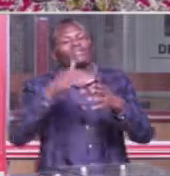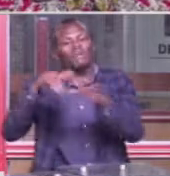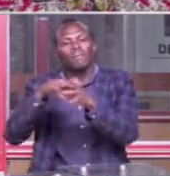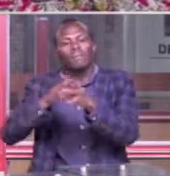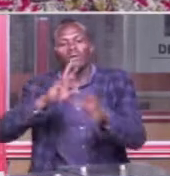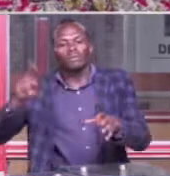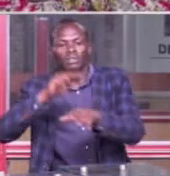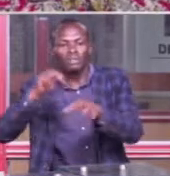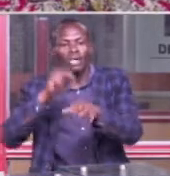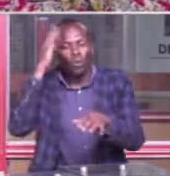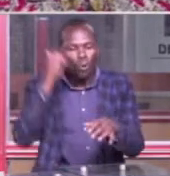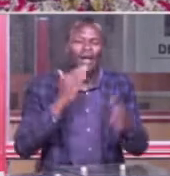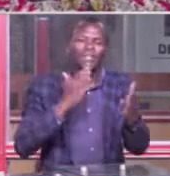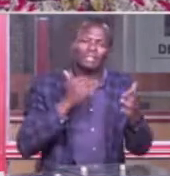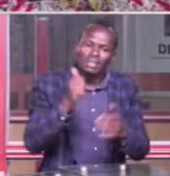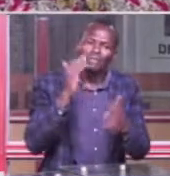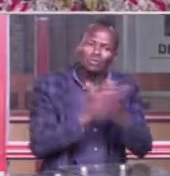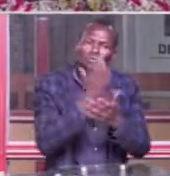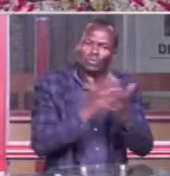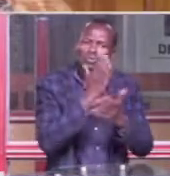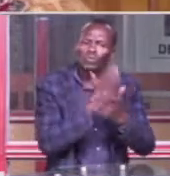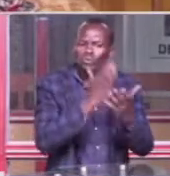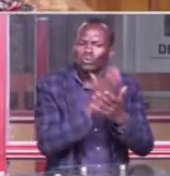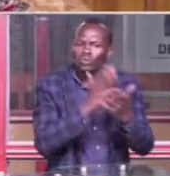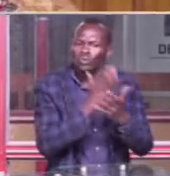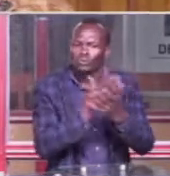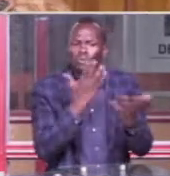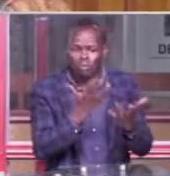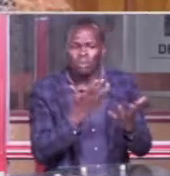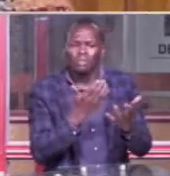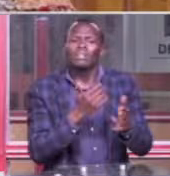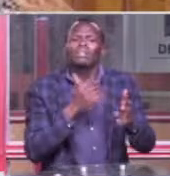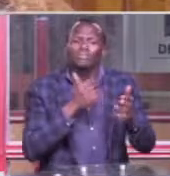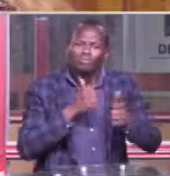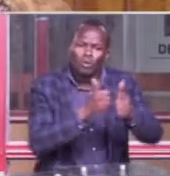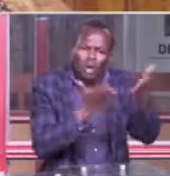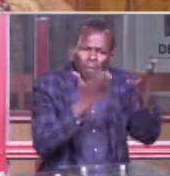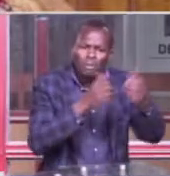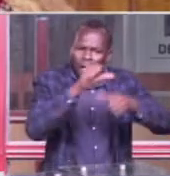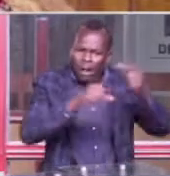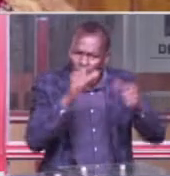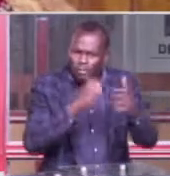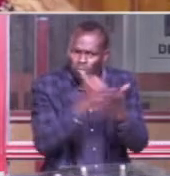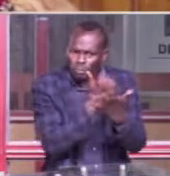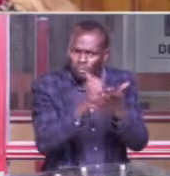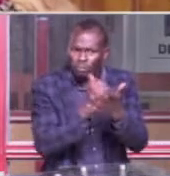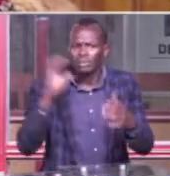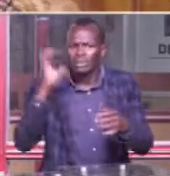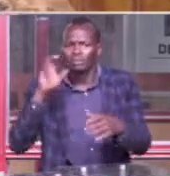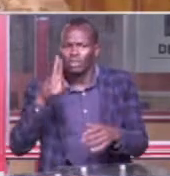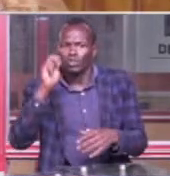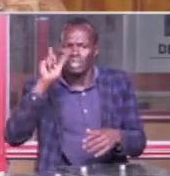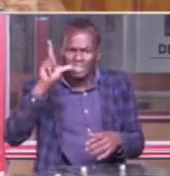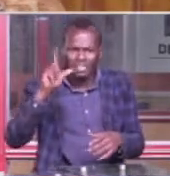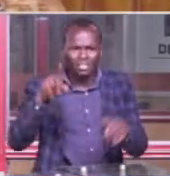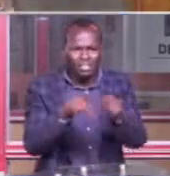UTL egendereddemu kumanya bintu bigasa ggwanga lino. Beewunya lwaki be bayise ba mafia obwanga babwolekeza abo bokka okuva mu kitundu